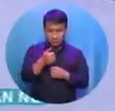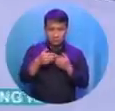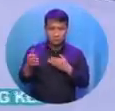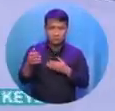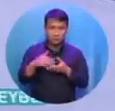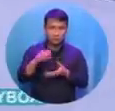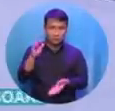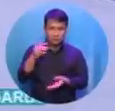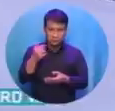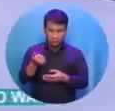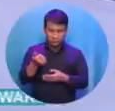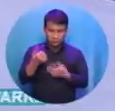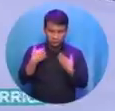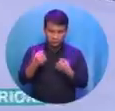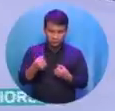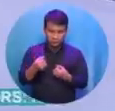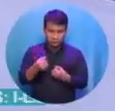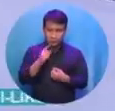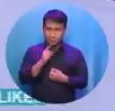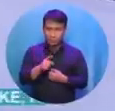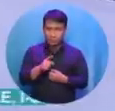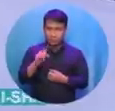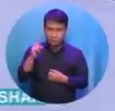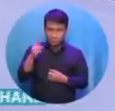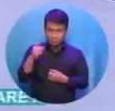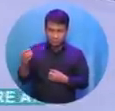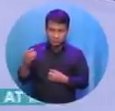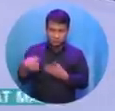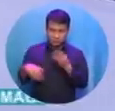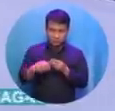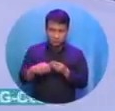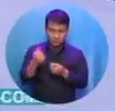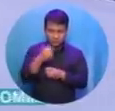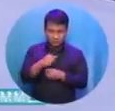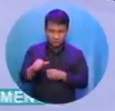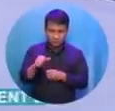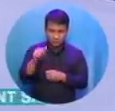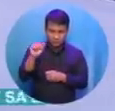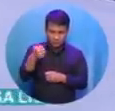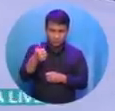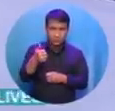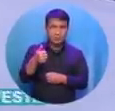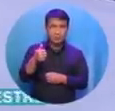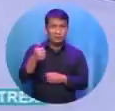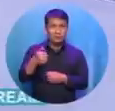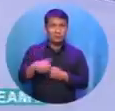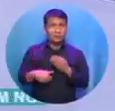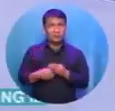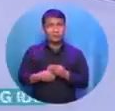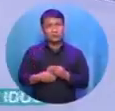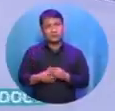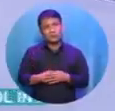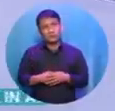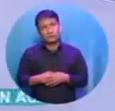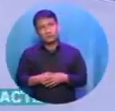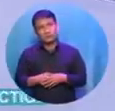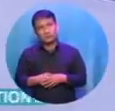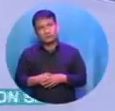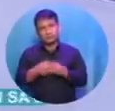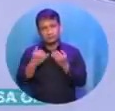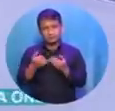Magkano lang may 10 piso kung kalusugan ko ang pinag-uusapan, kahit pa 100 piso yan. But anyway, okay na 10 piso. Okay na yun. Okay. Kada araw.